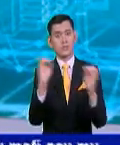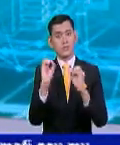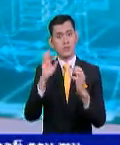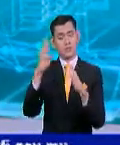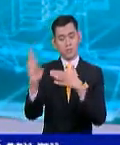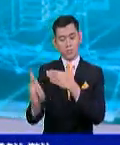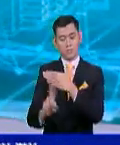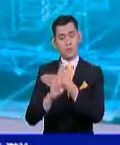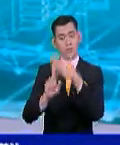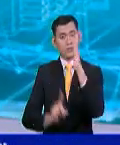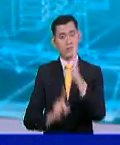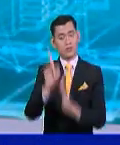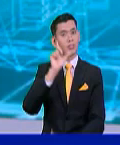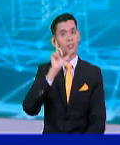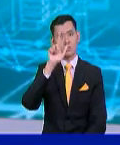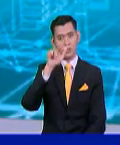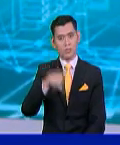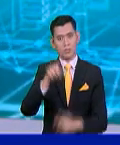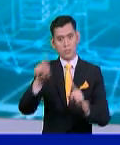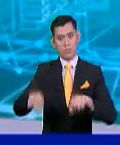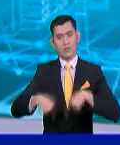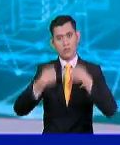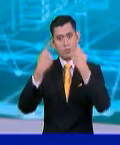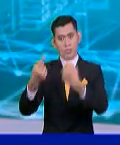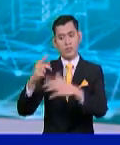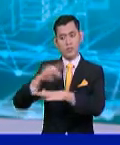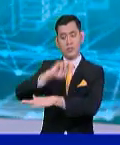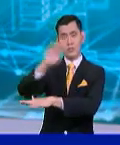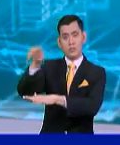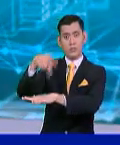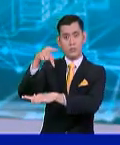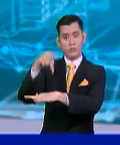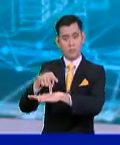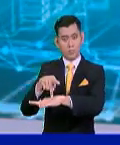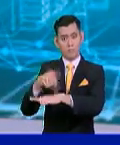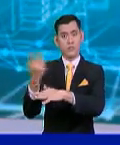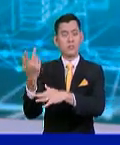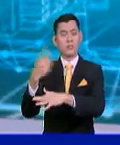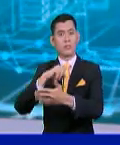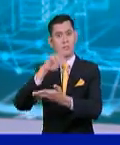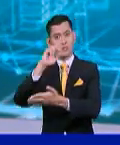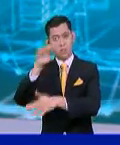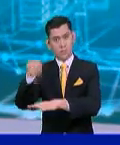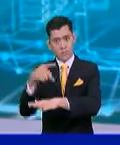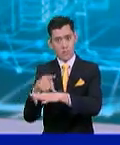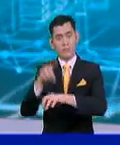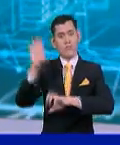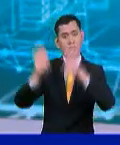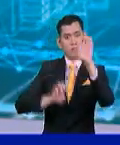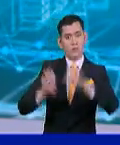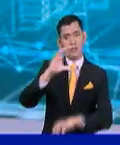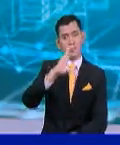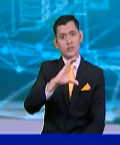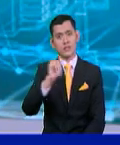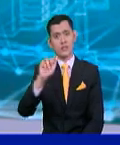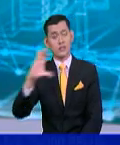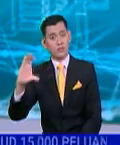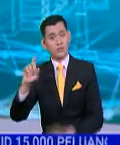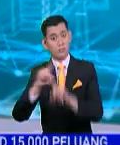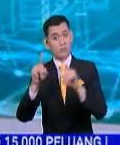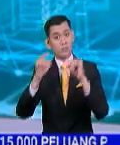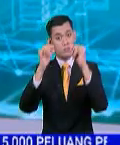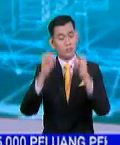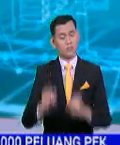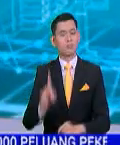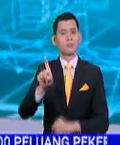berisiko tinggi tidak perlu hadir ke pusat penilaian COVID-19 CAC. Bagaimanapun, individu berkenaan harus